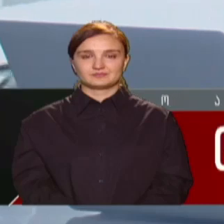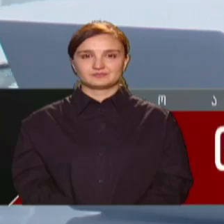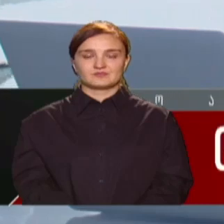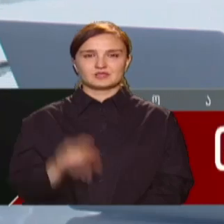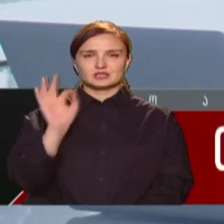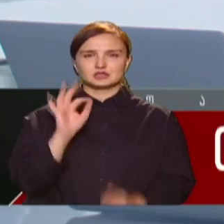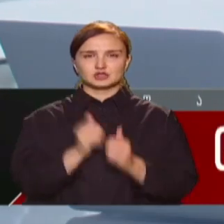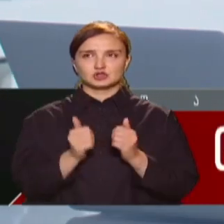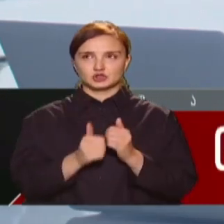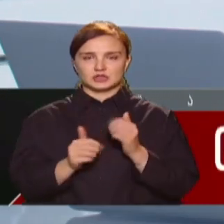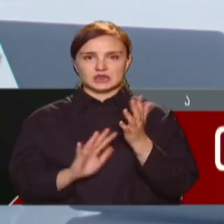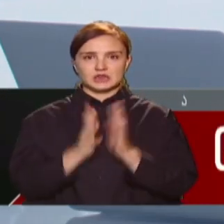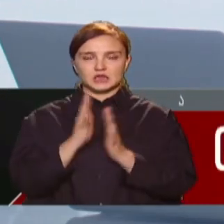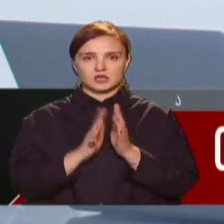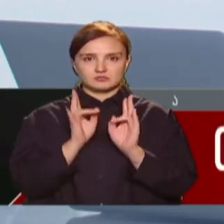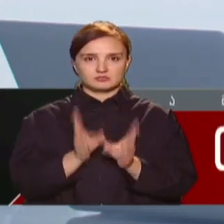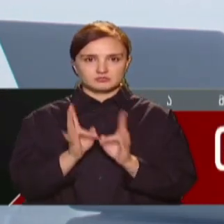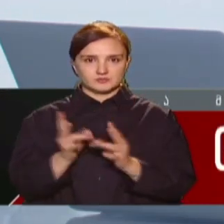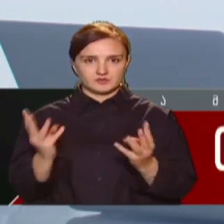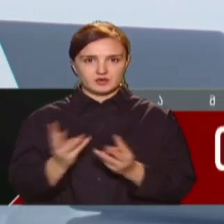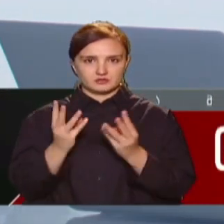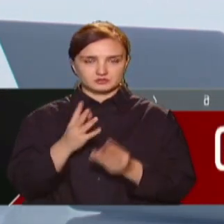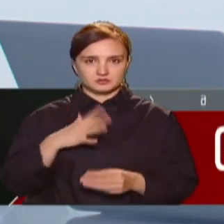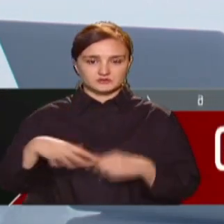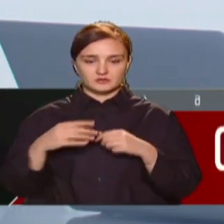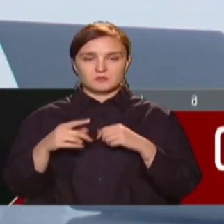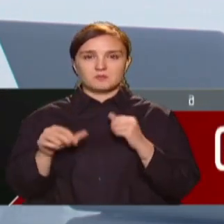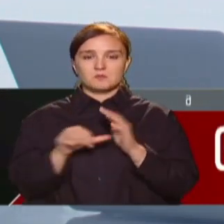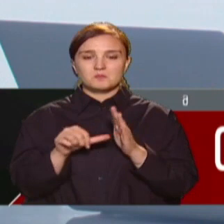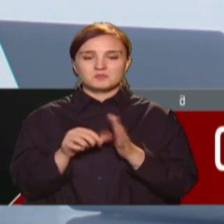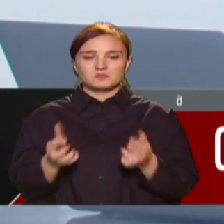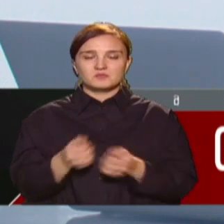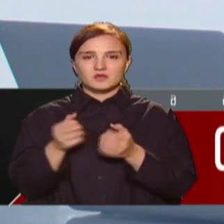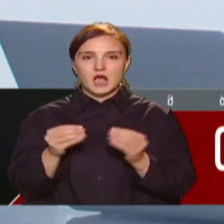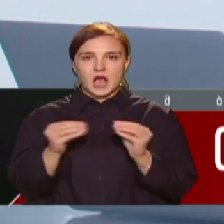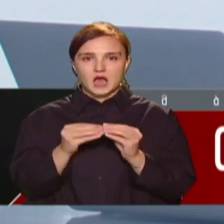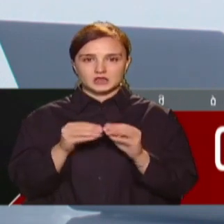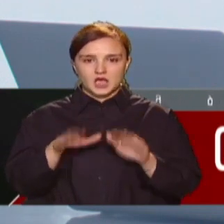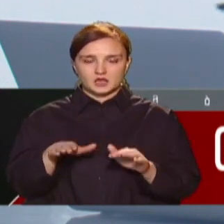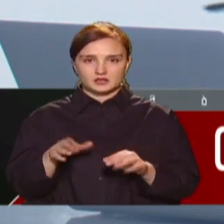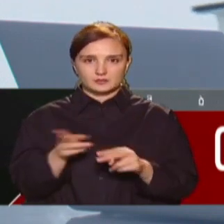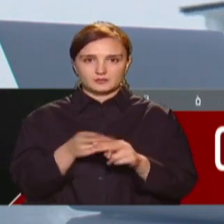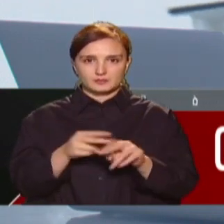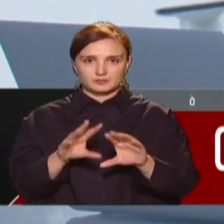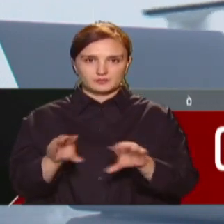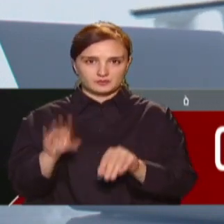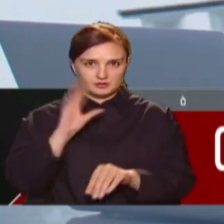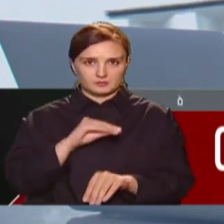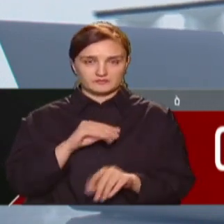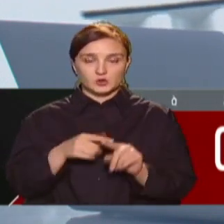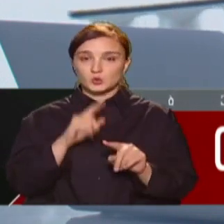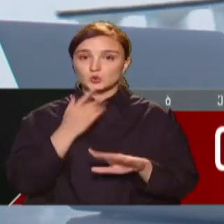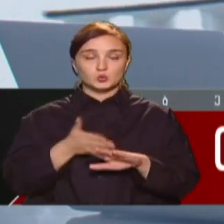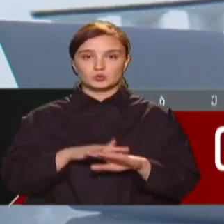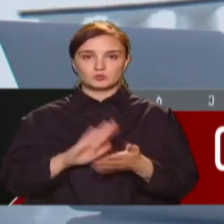Acțiunile bolitrii scandre bise carte os maștabit poloert cu irași mecanzre mașule matetzchlis atam de care risol calize ba muachehes. Cansa cu trebuie